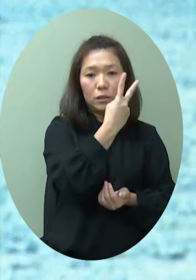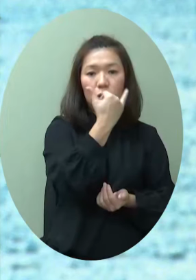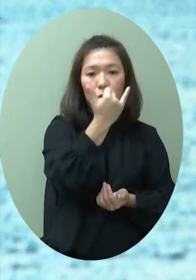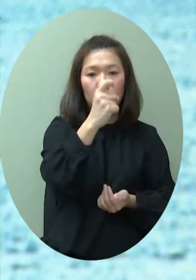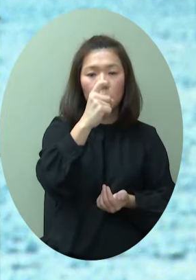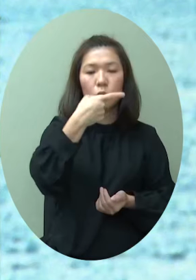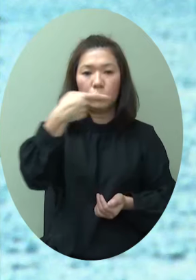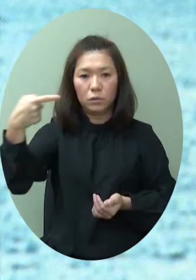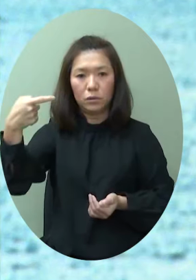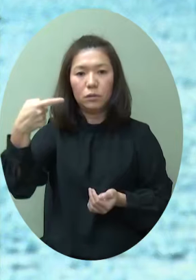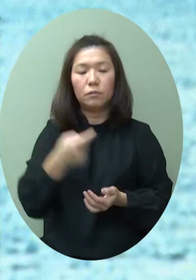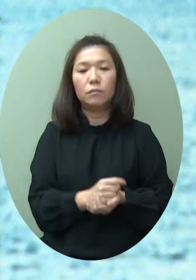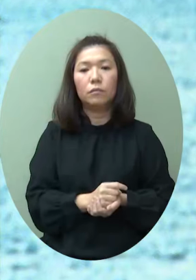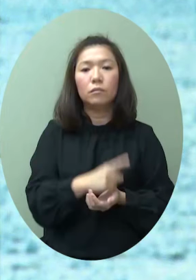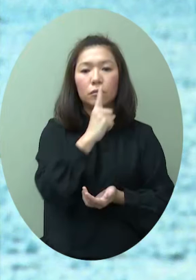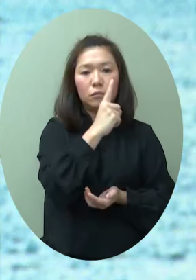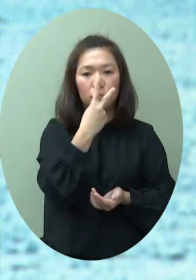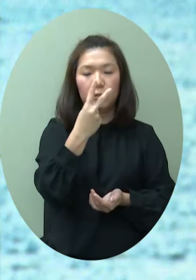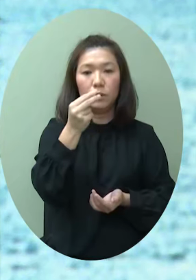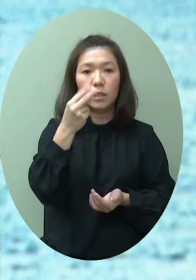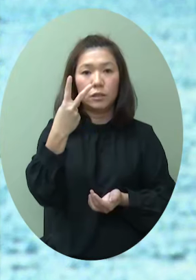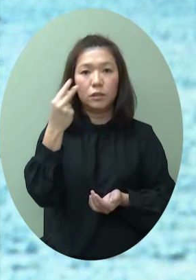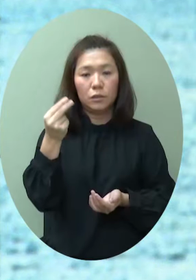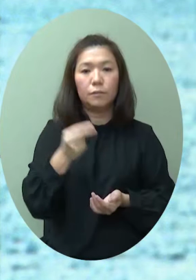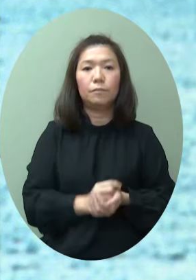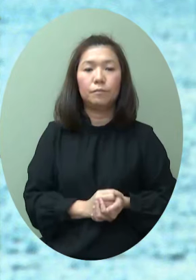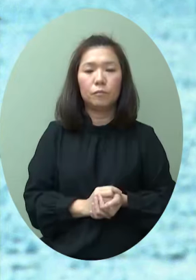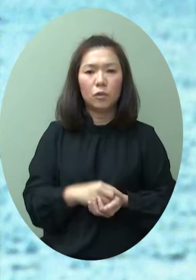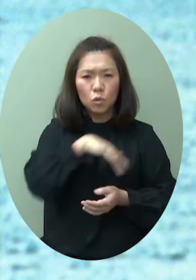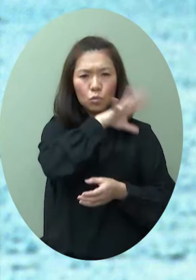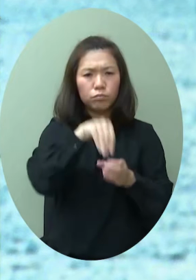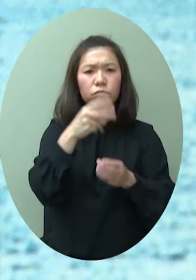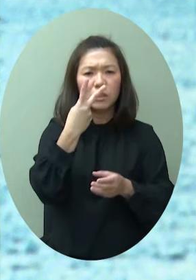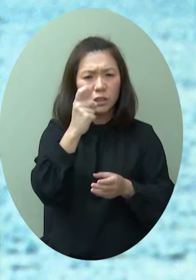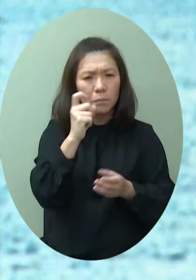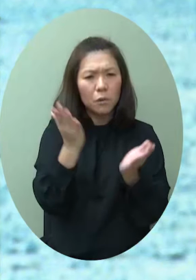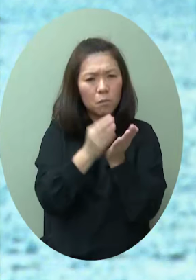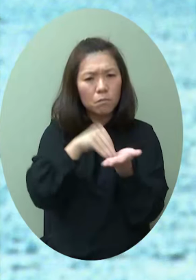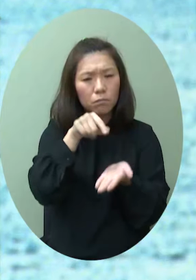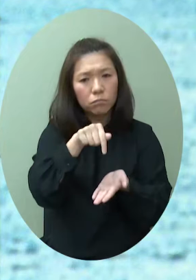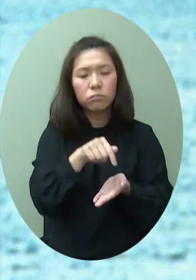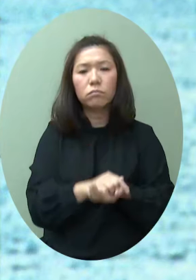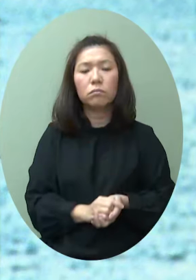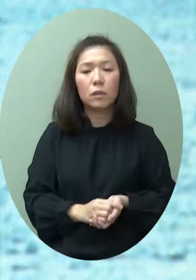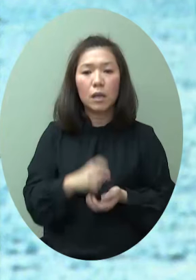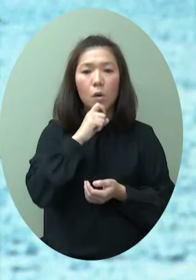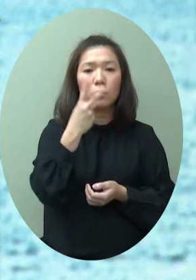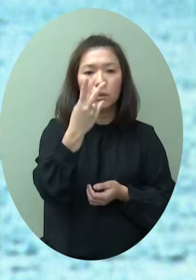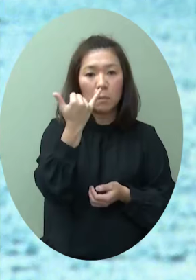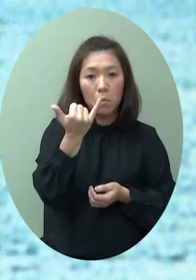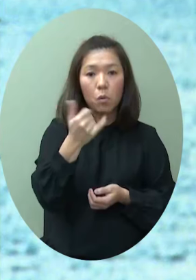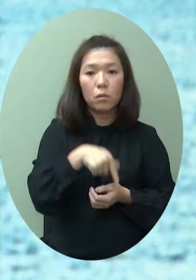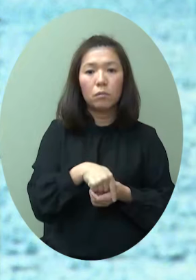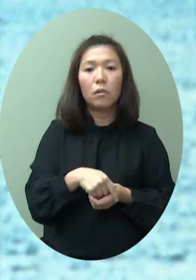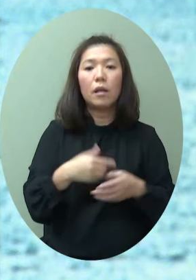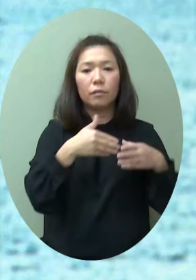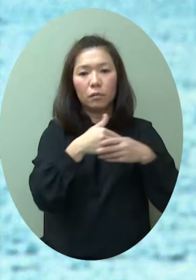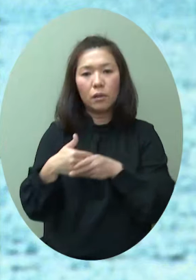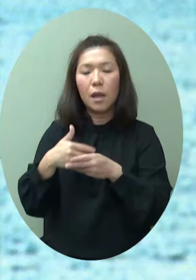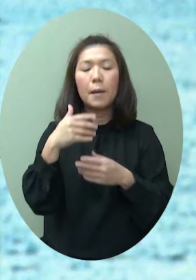12699至到12727。咁喺呢29宗个案当中咧，当26宗咧系带